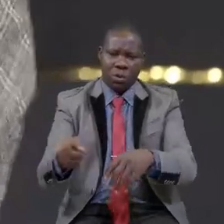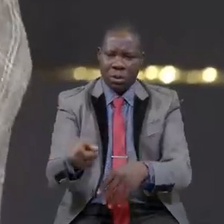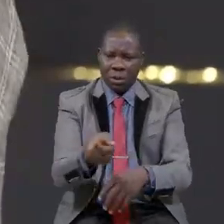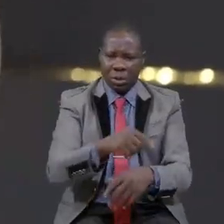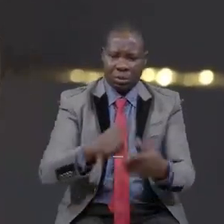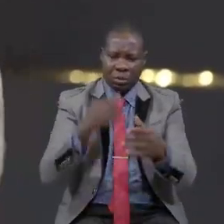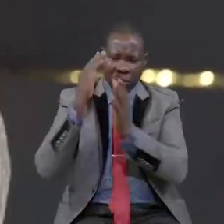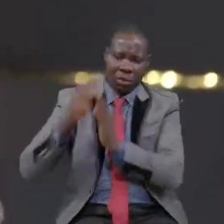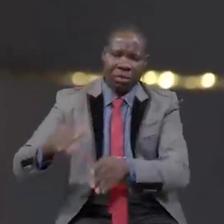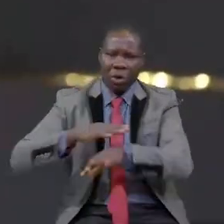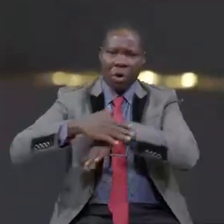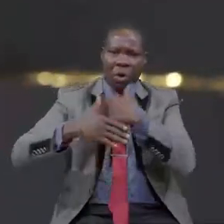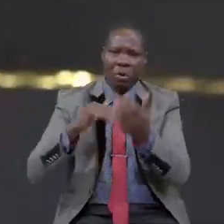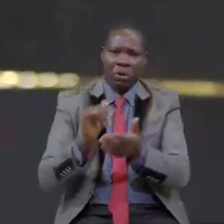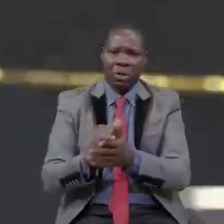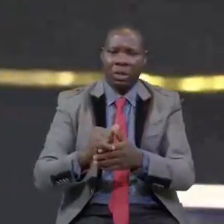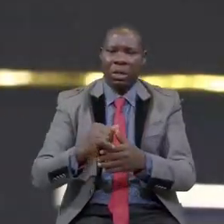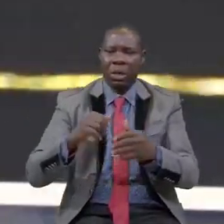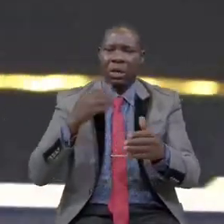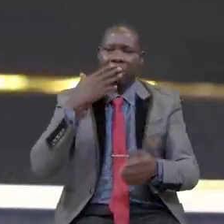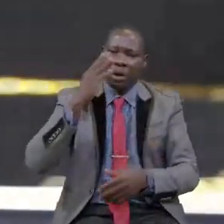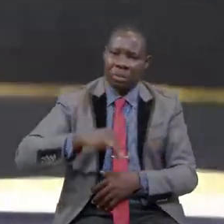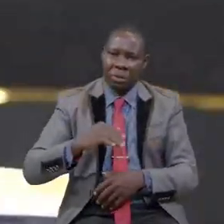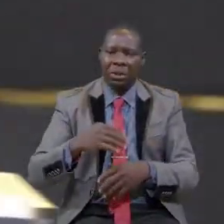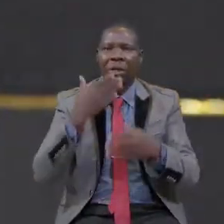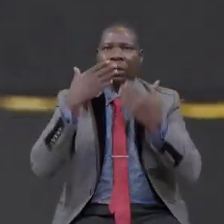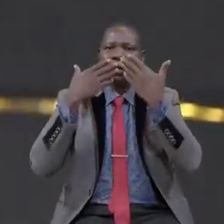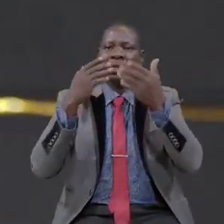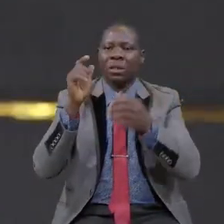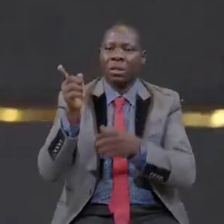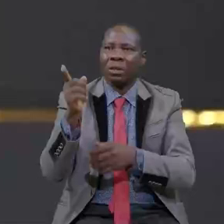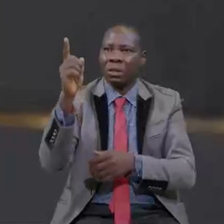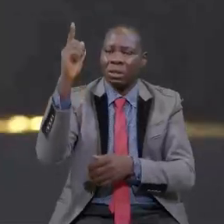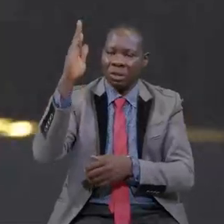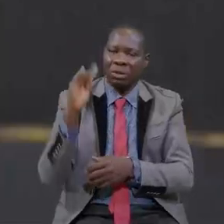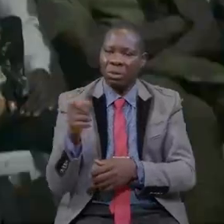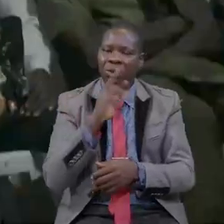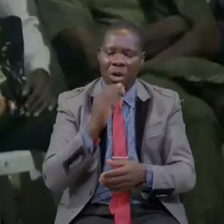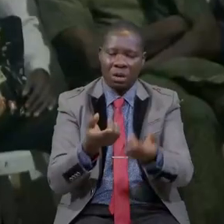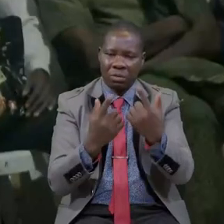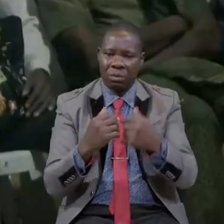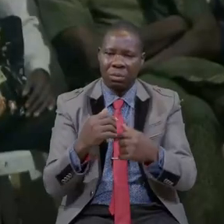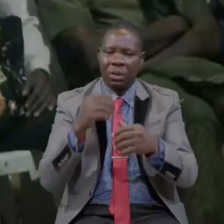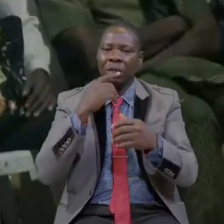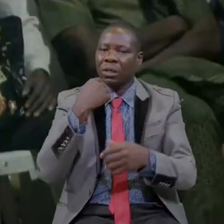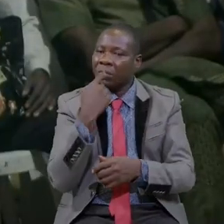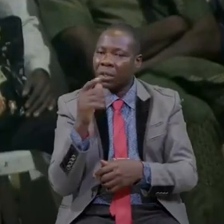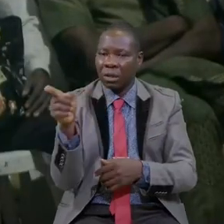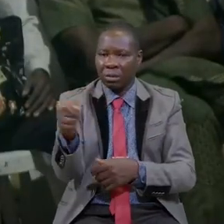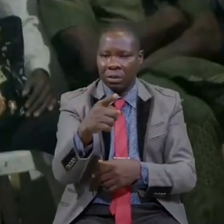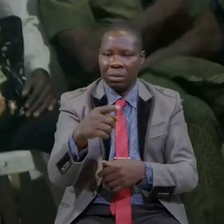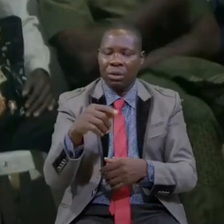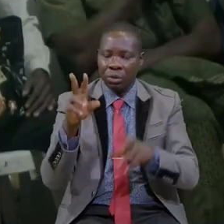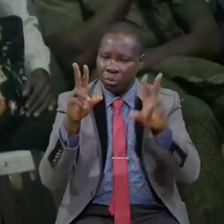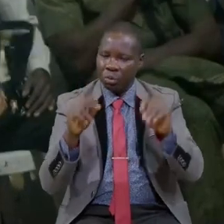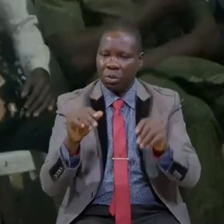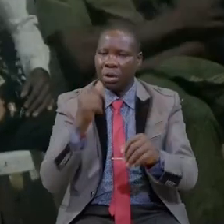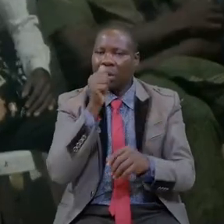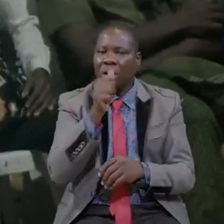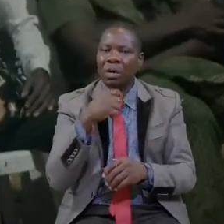abomination. Mais Dieu merci, tu es venu. Non, je te le dis aussi. À qui est-ce que je dis